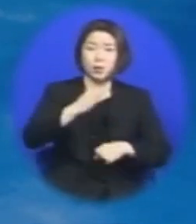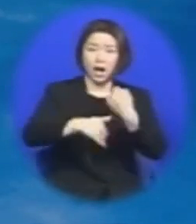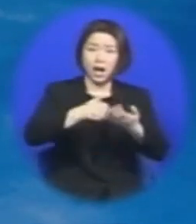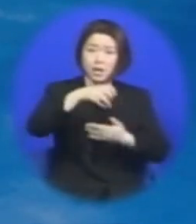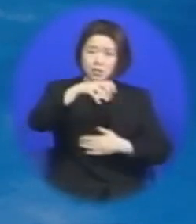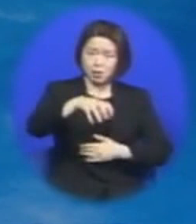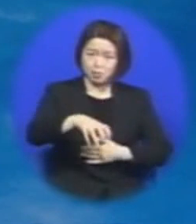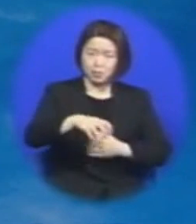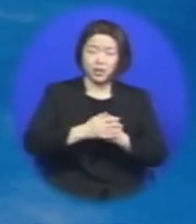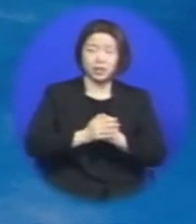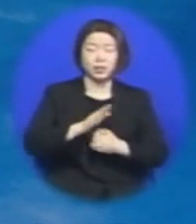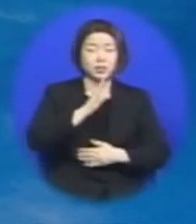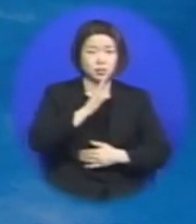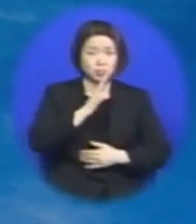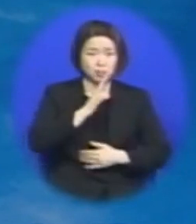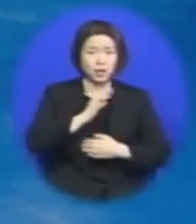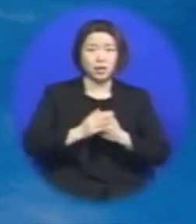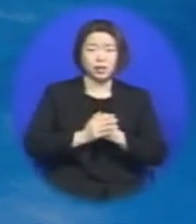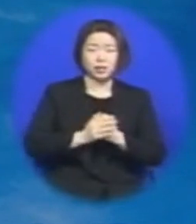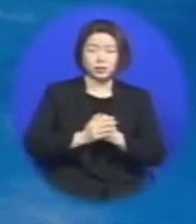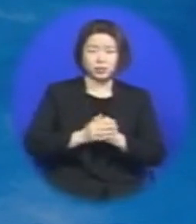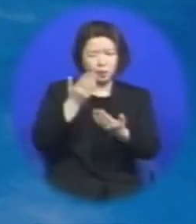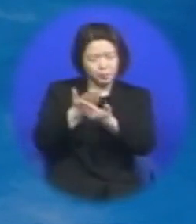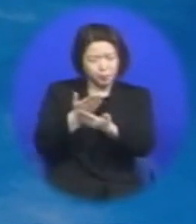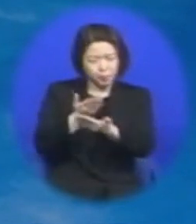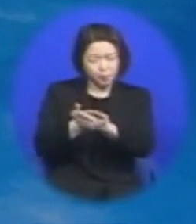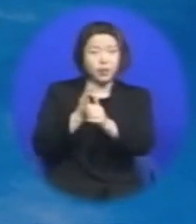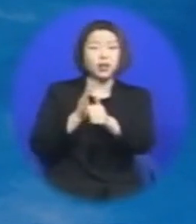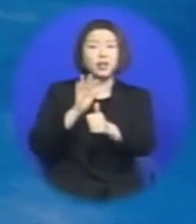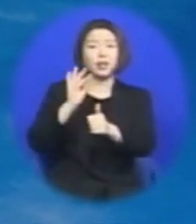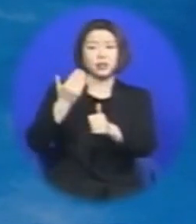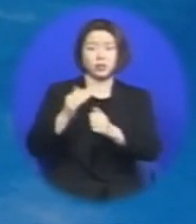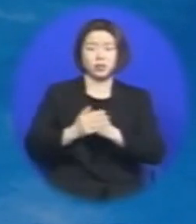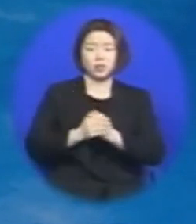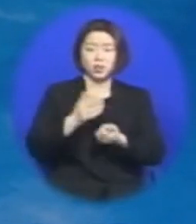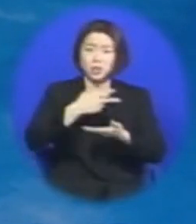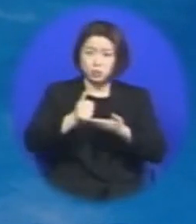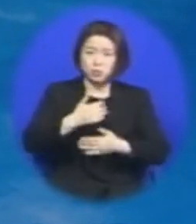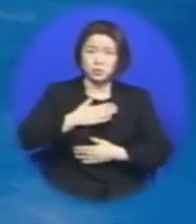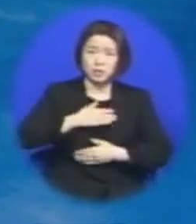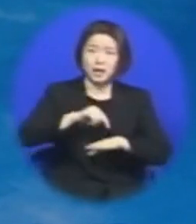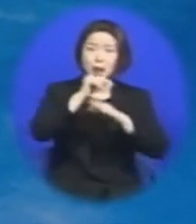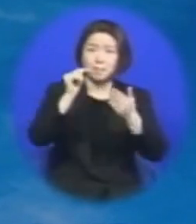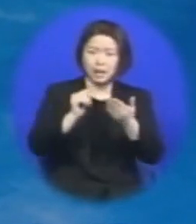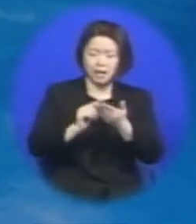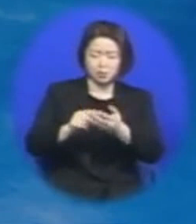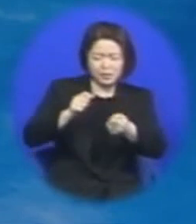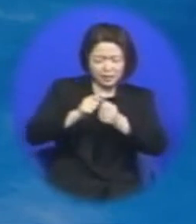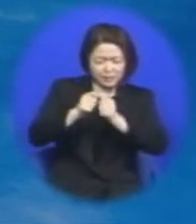앞에 정말 구하셔야 돼요 주님 제가 마음을